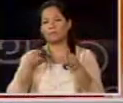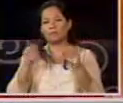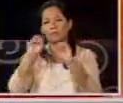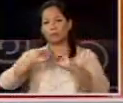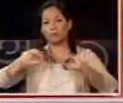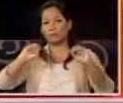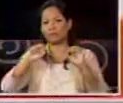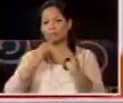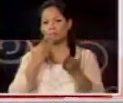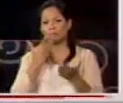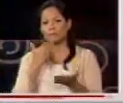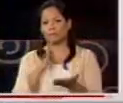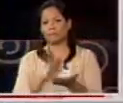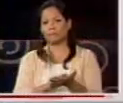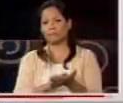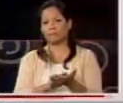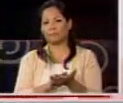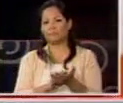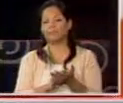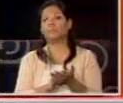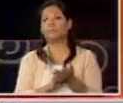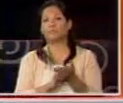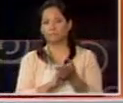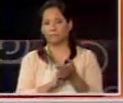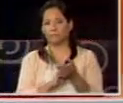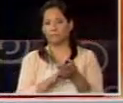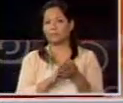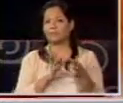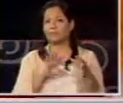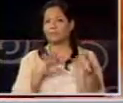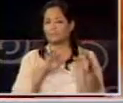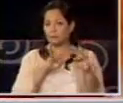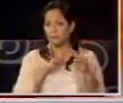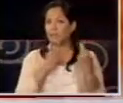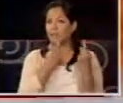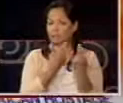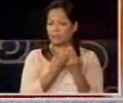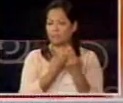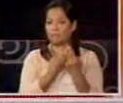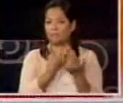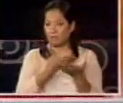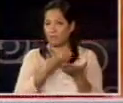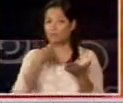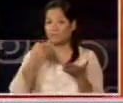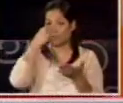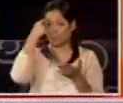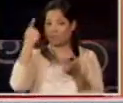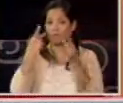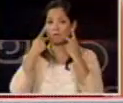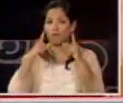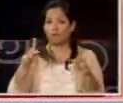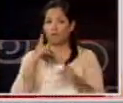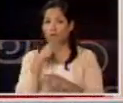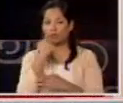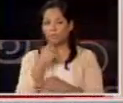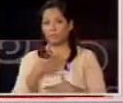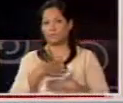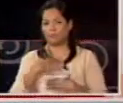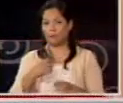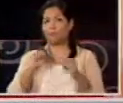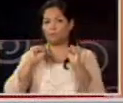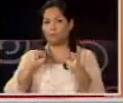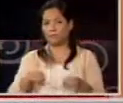na yung relative ay mag-purchase doon. Kasi nga public eh. Kung sino pong interesado ay